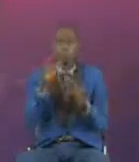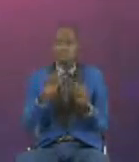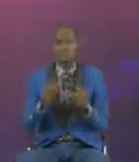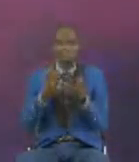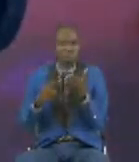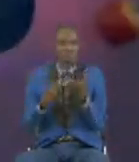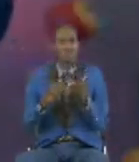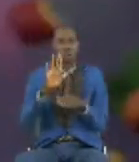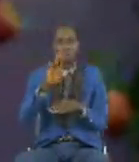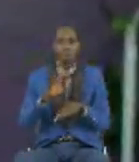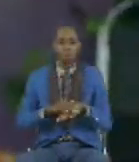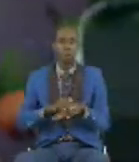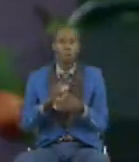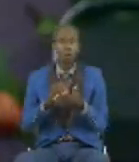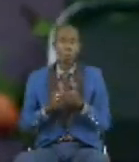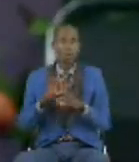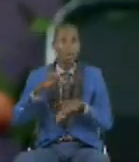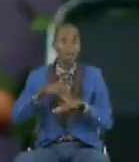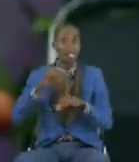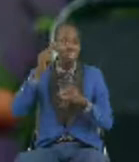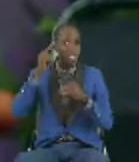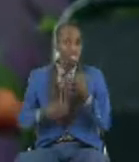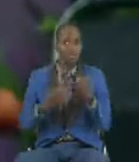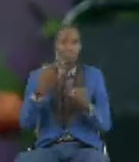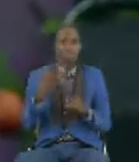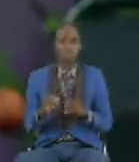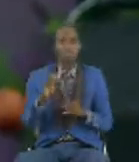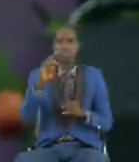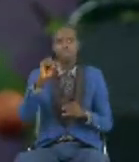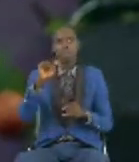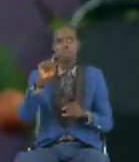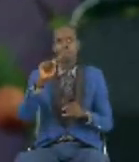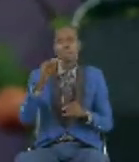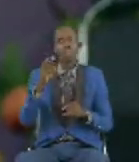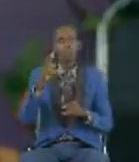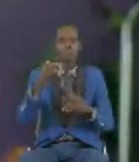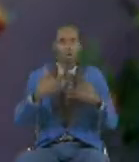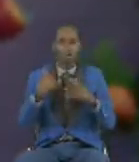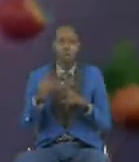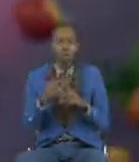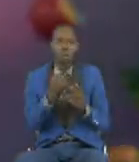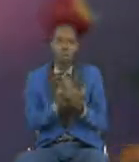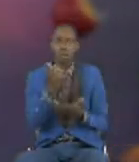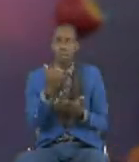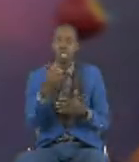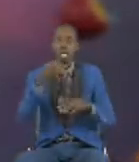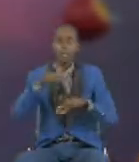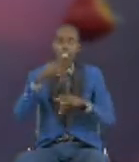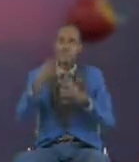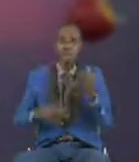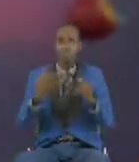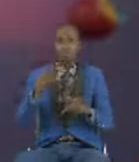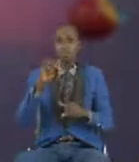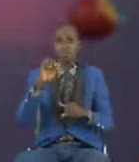vérifier à la fin de Matthieu, vous avez Amen. À la fin de Marc, vous avez Amen. À la